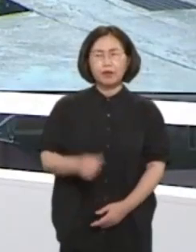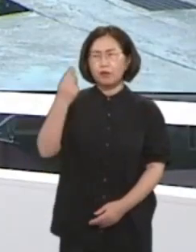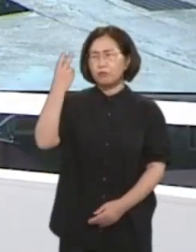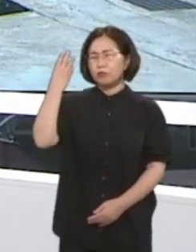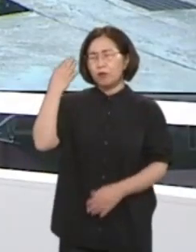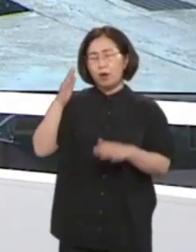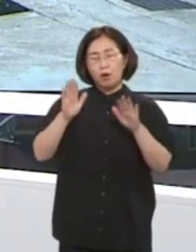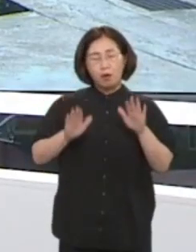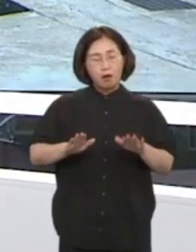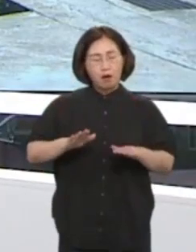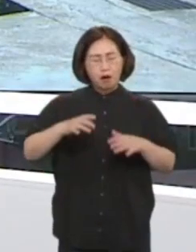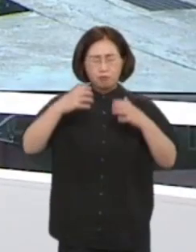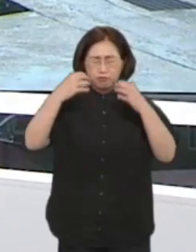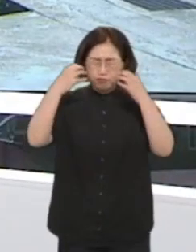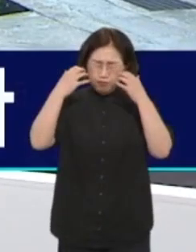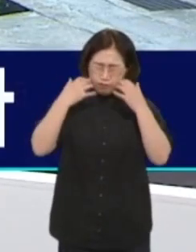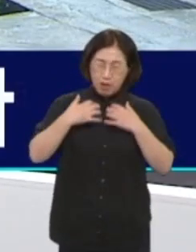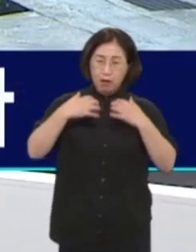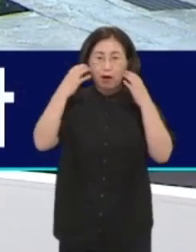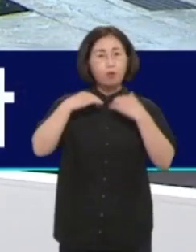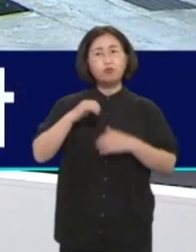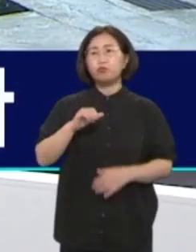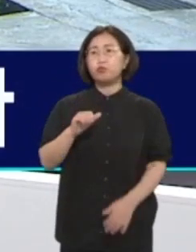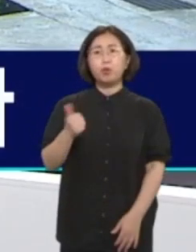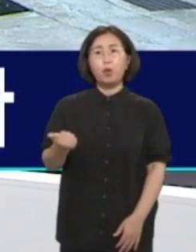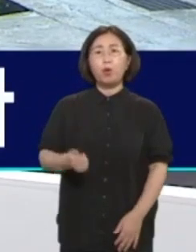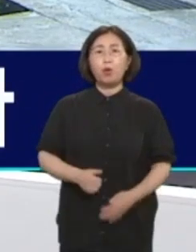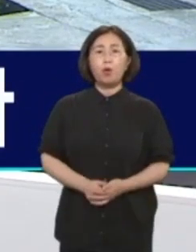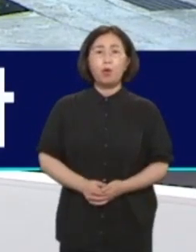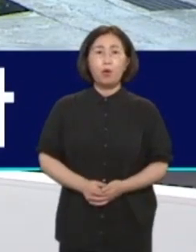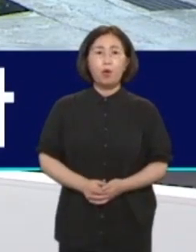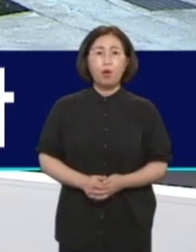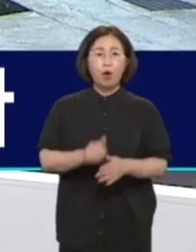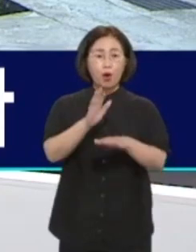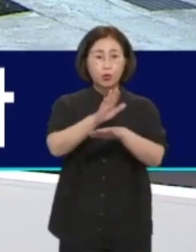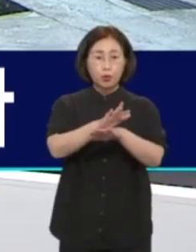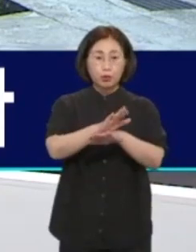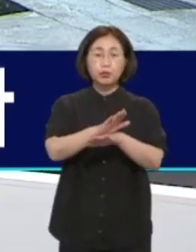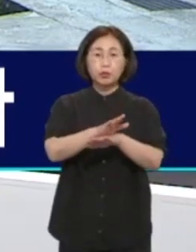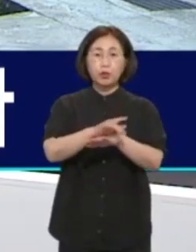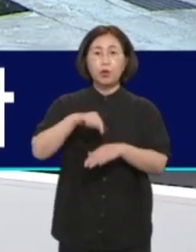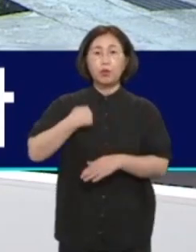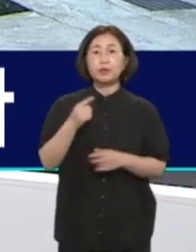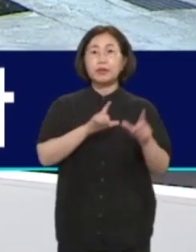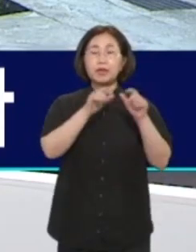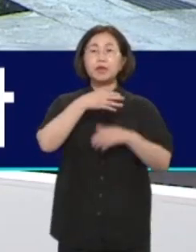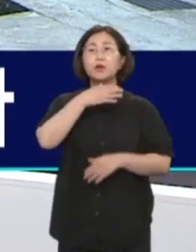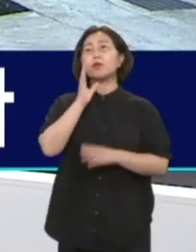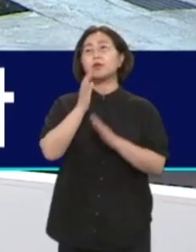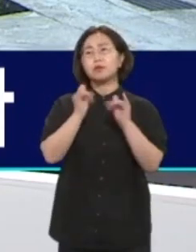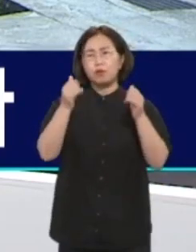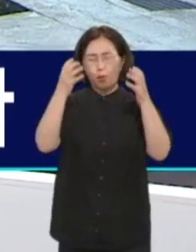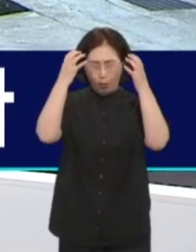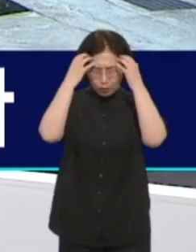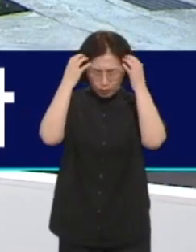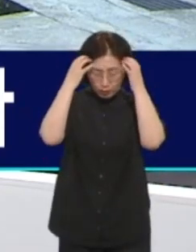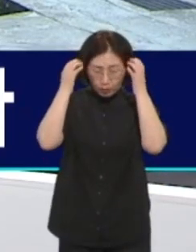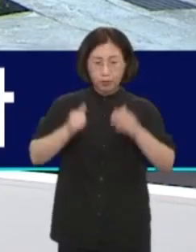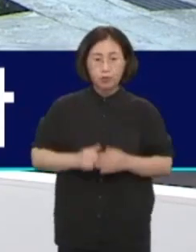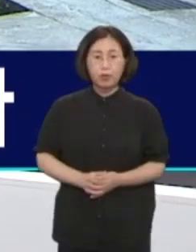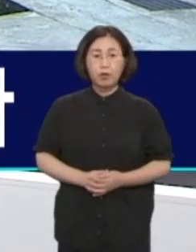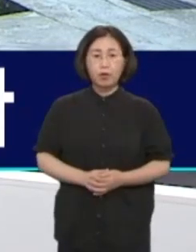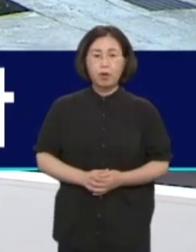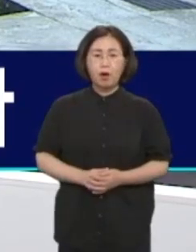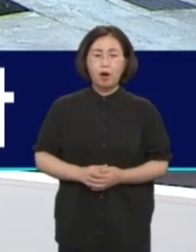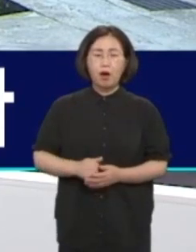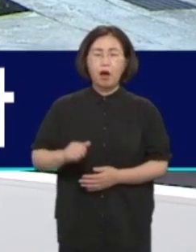연일 기록적인 폭염이 이어지고 있는 가운데 농촌 지역 홀몸 어르신을 비롯한 고령층의 고통이 커지고 있습니다. 대부분